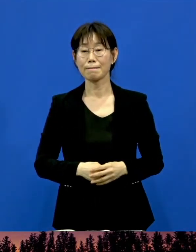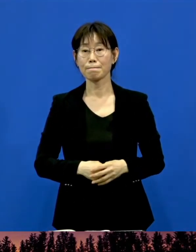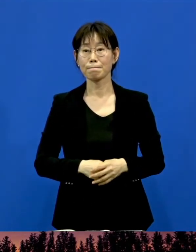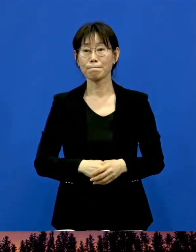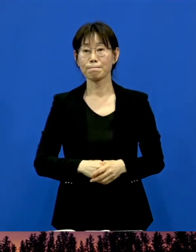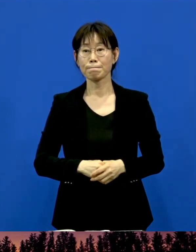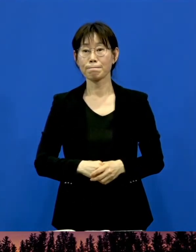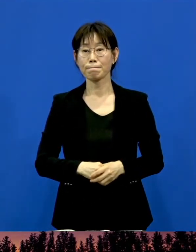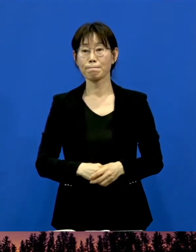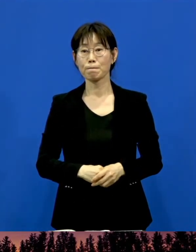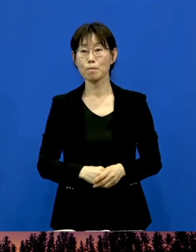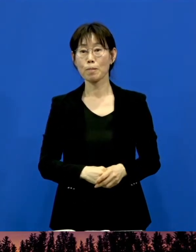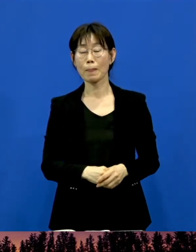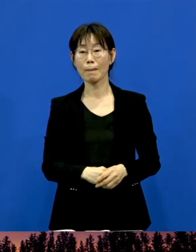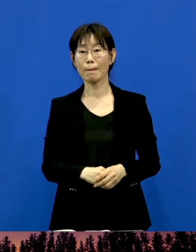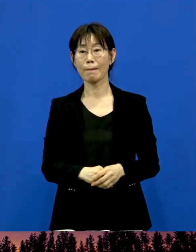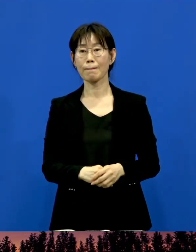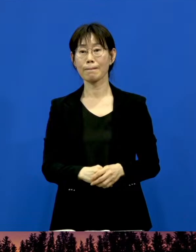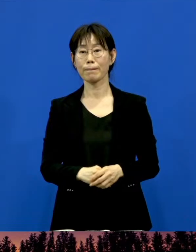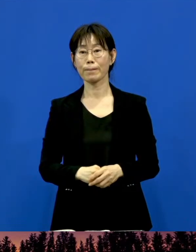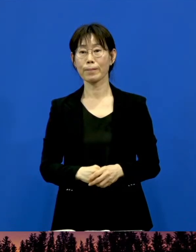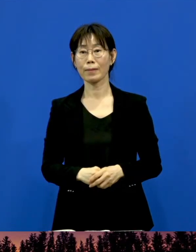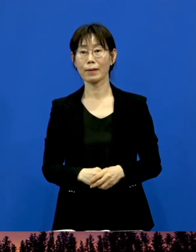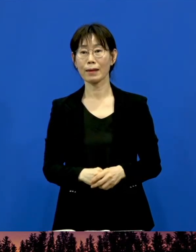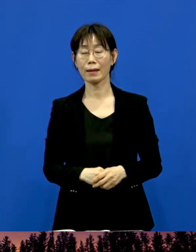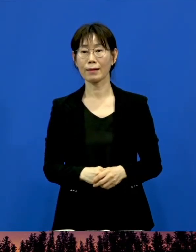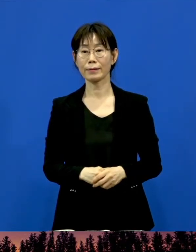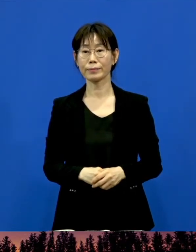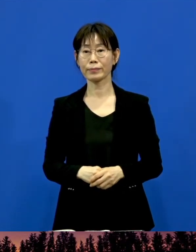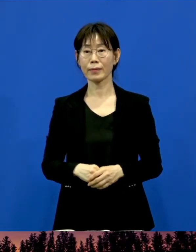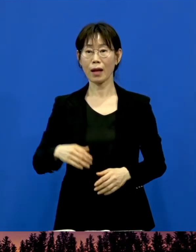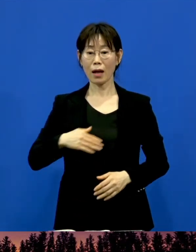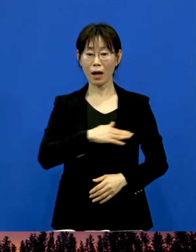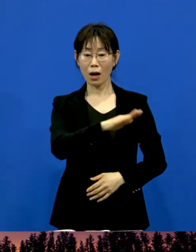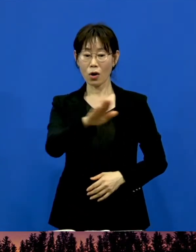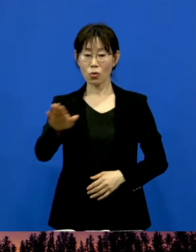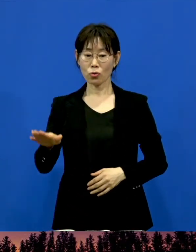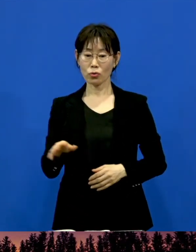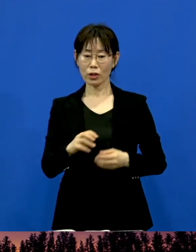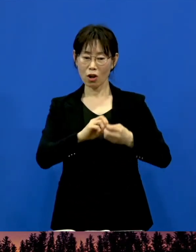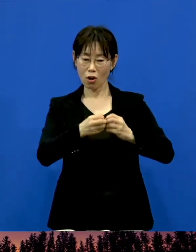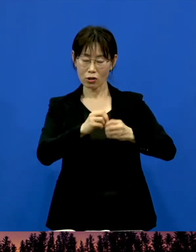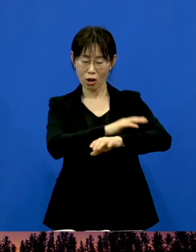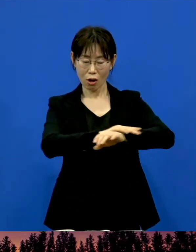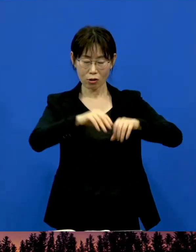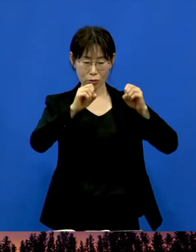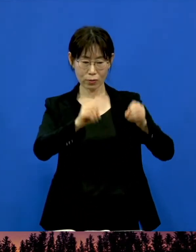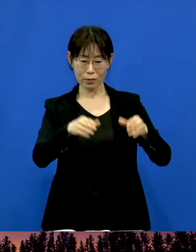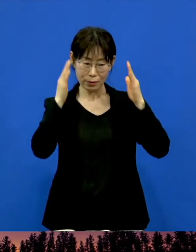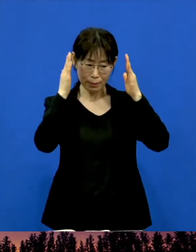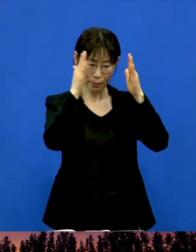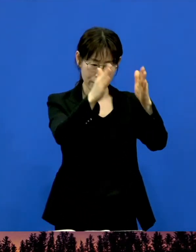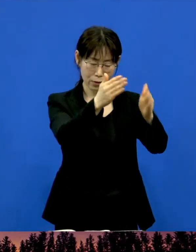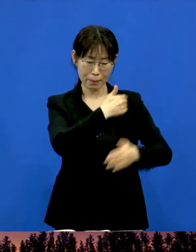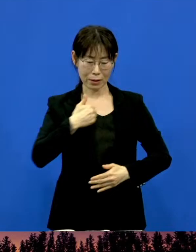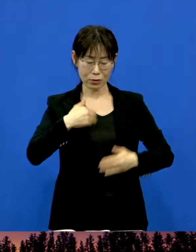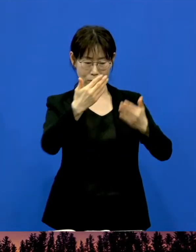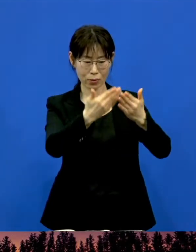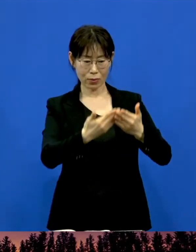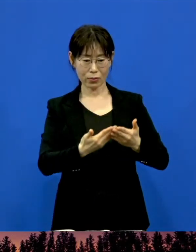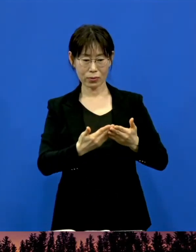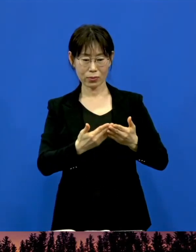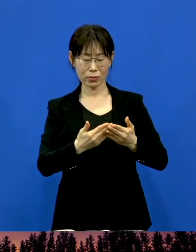배교일지도 모른다고 유진 피터슨이 얘기했어요. 우리는 엉뚱한 것을 쫓고 있는 거죠. 헛된 것에 내 만족을 얻으려고 하니까 바쁜